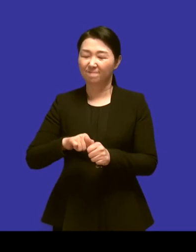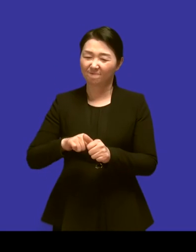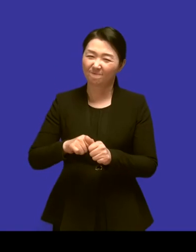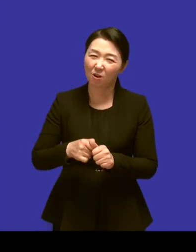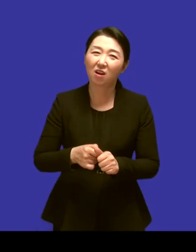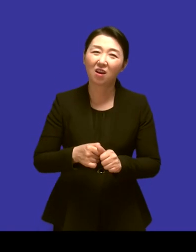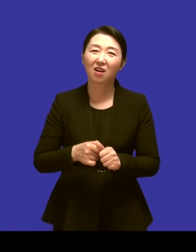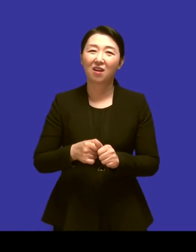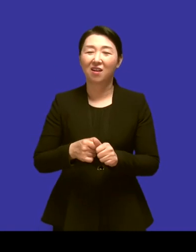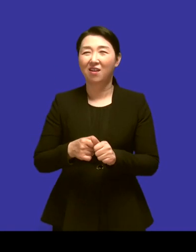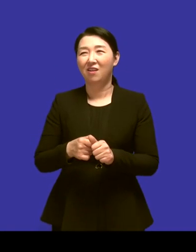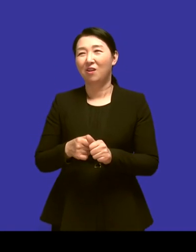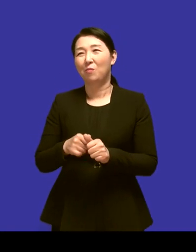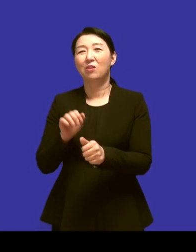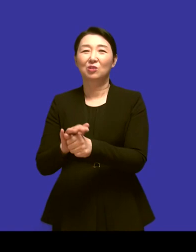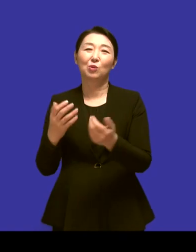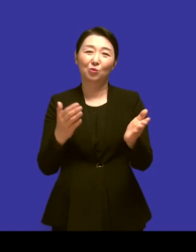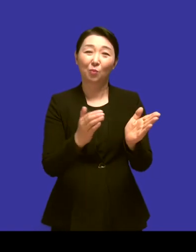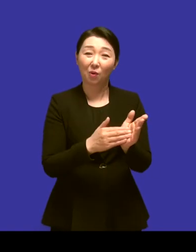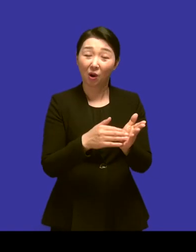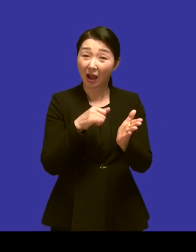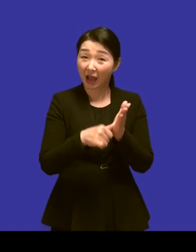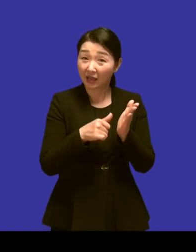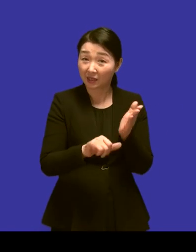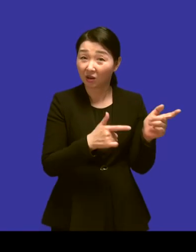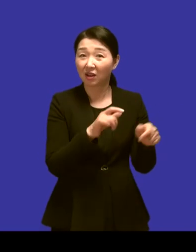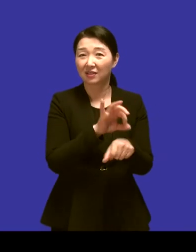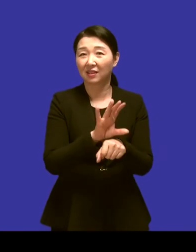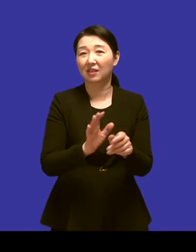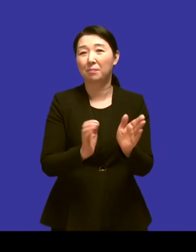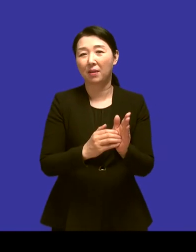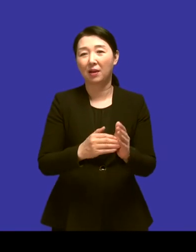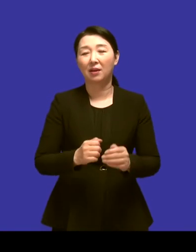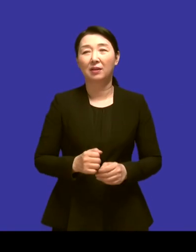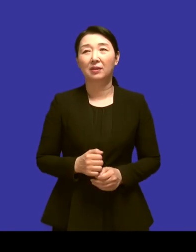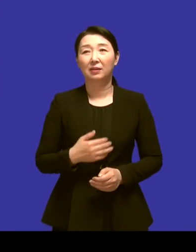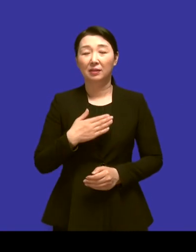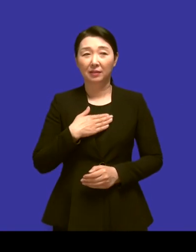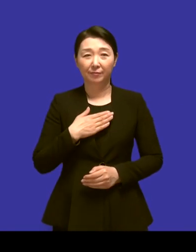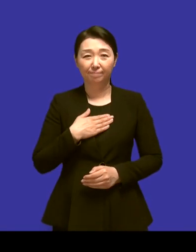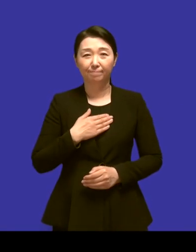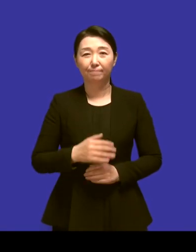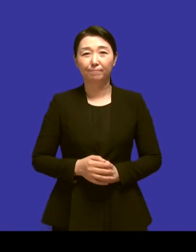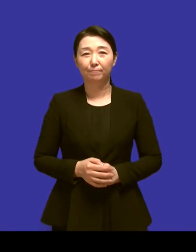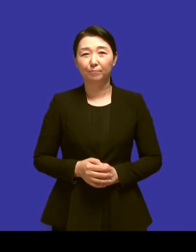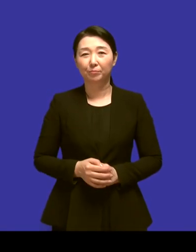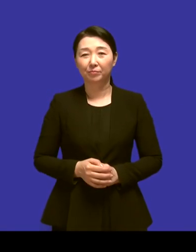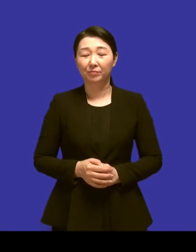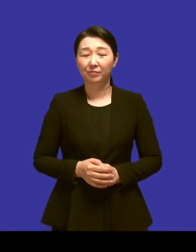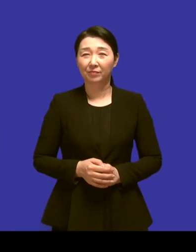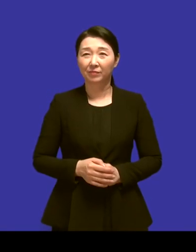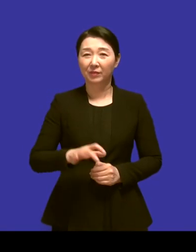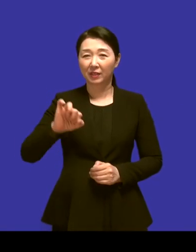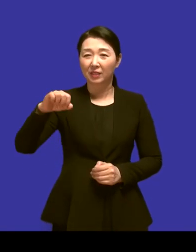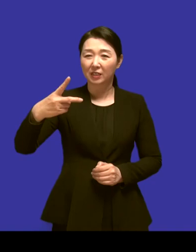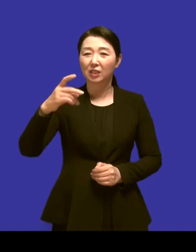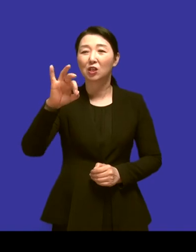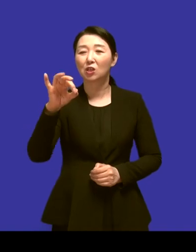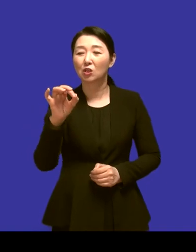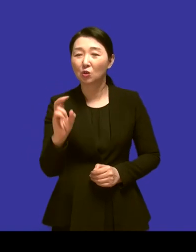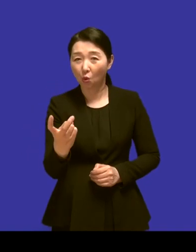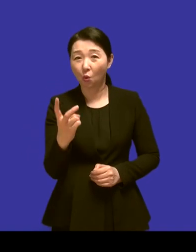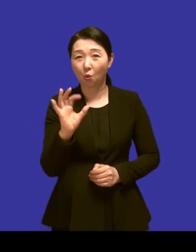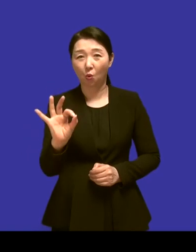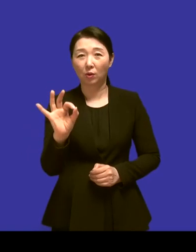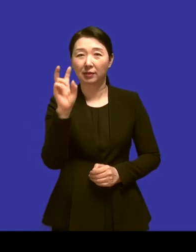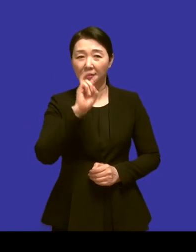해줬어요. 해줬어요. 뭐 악기 같은 거. 예, 네, 이제 제가 실용음악 입시를 그 이제 제가 랩을 하는데 뭔가